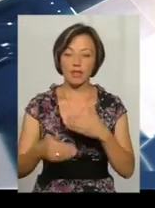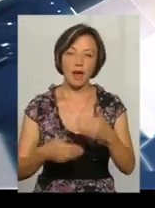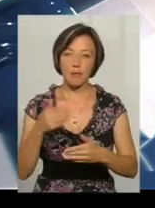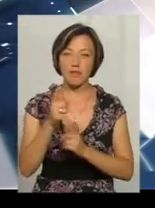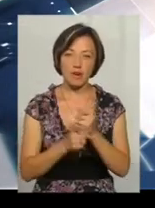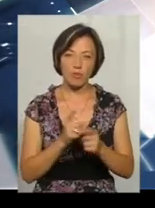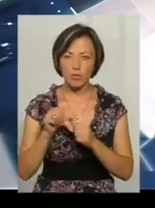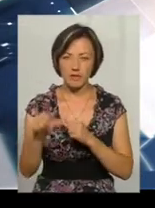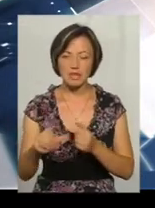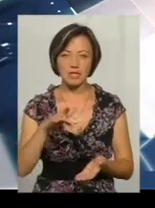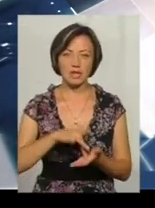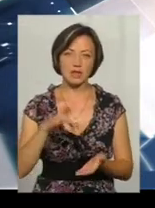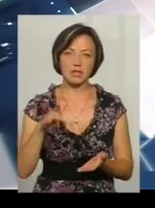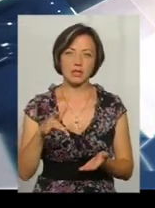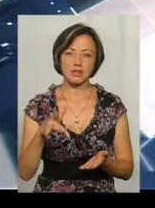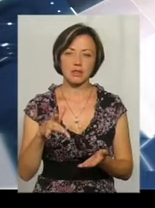реформи децентралізації,